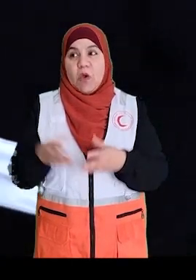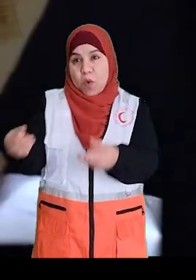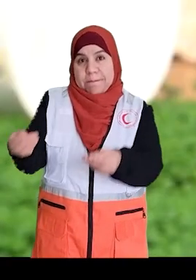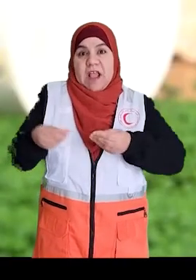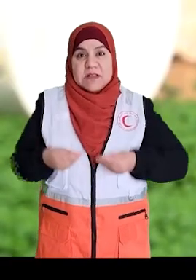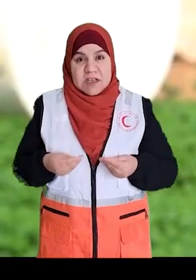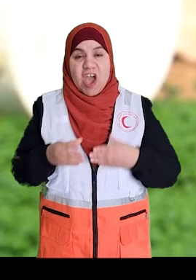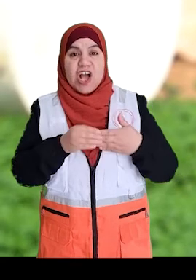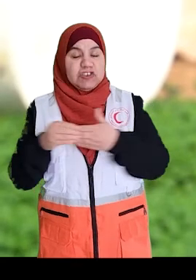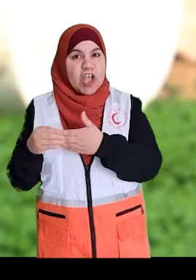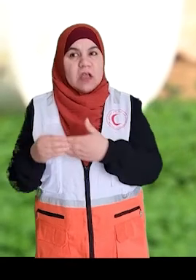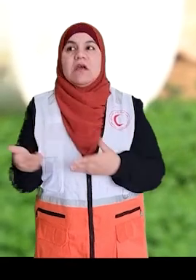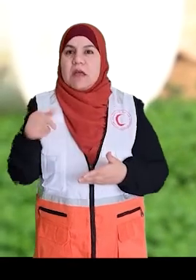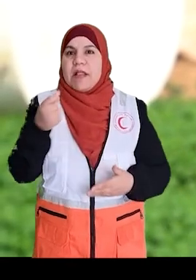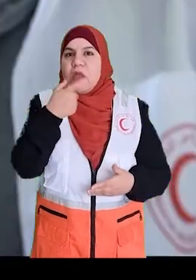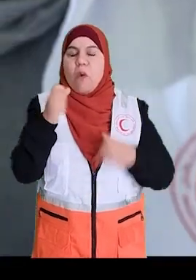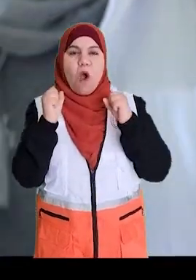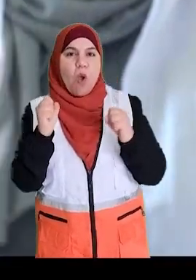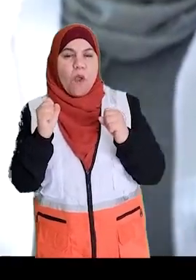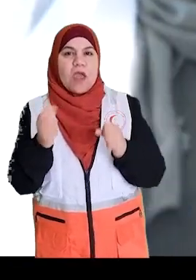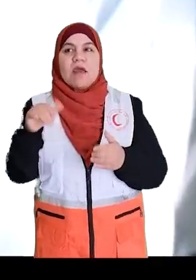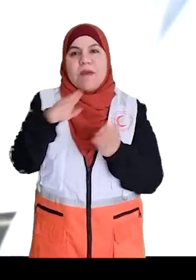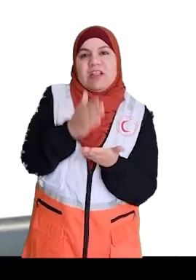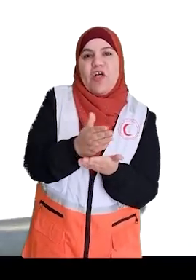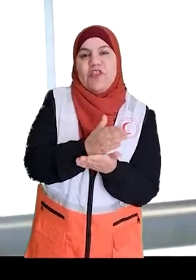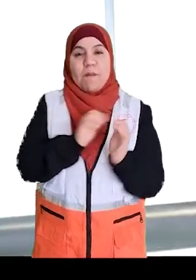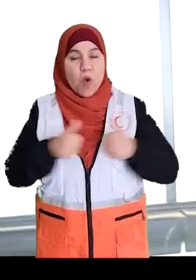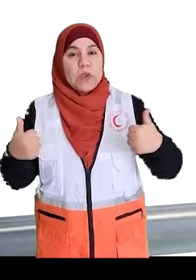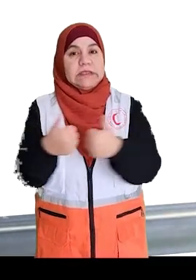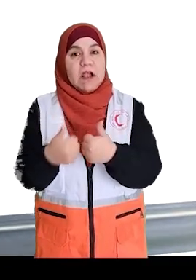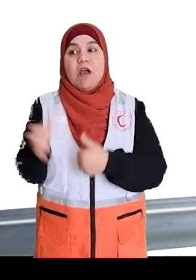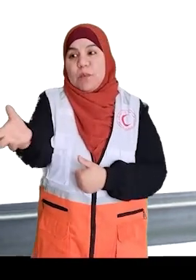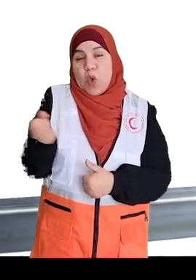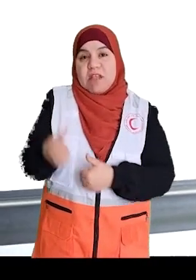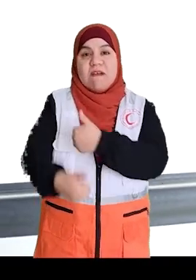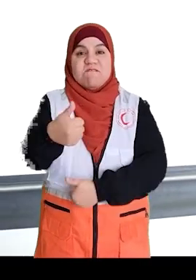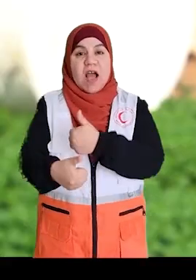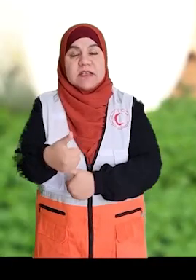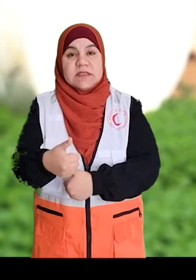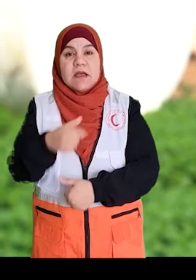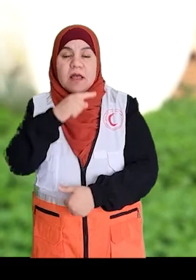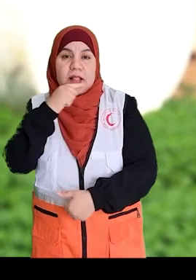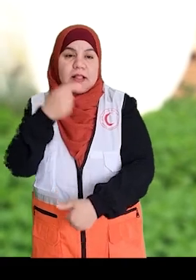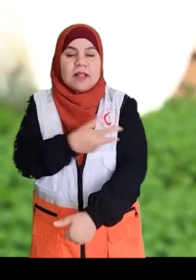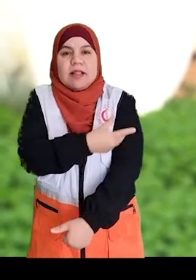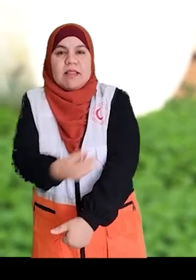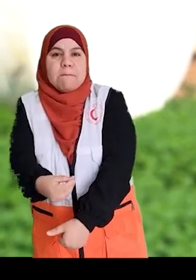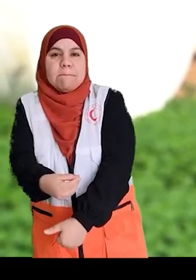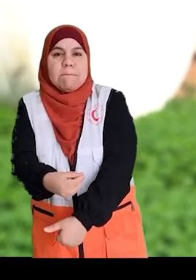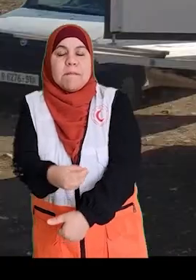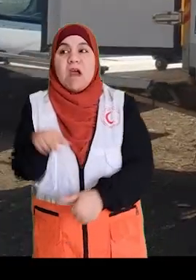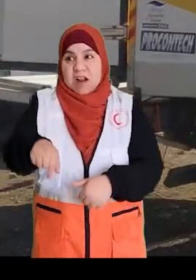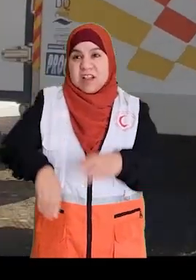تعطينا إرشادات وتعطينا مقويات، تنظيم الأسرة أهم إشي، تأخذ فحص دم. هسه هون بقدروش يعطونا